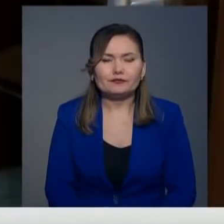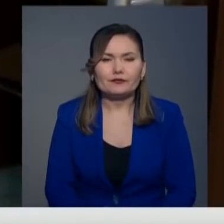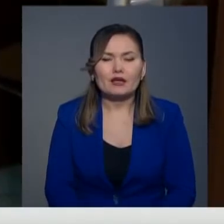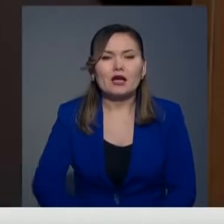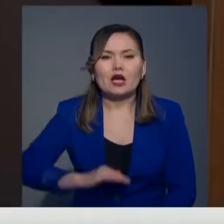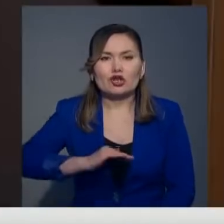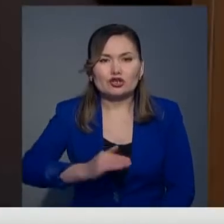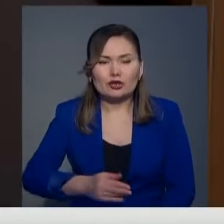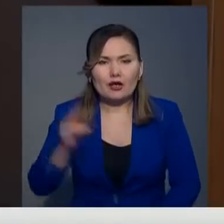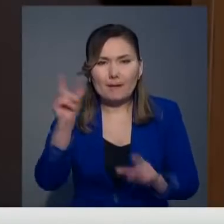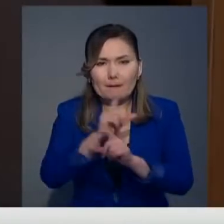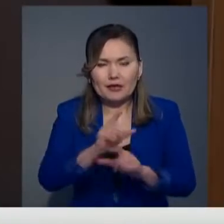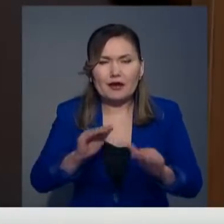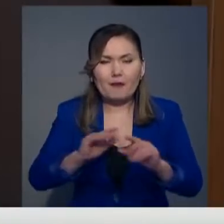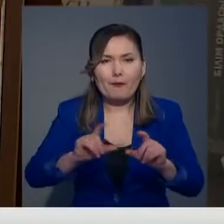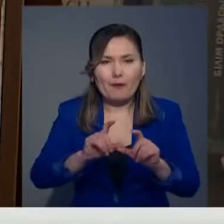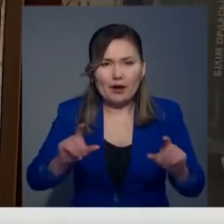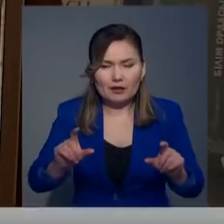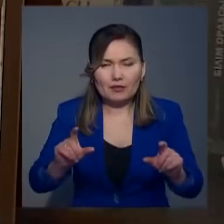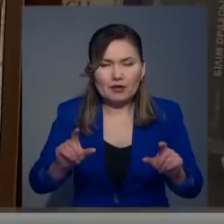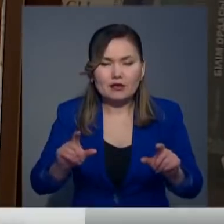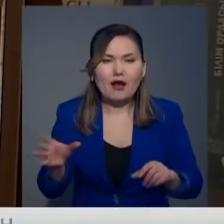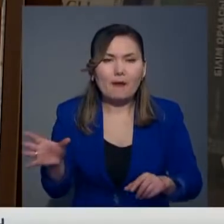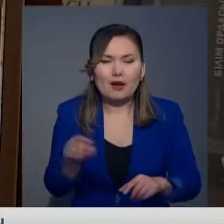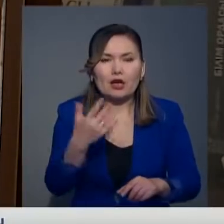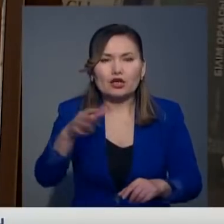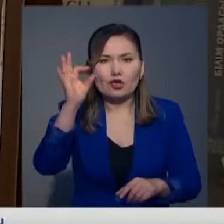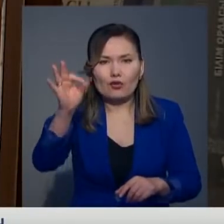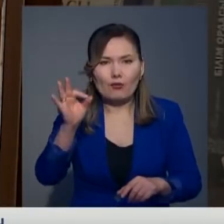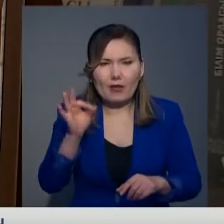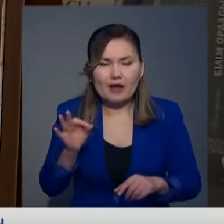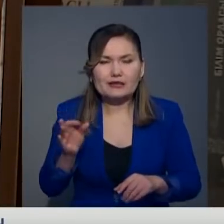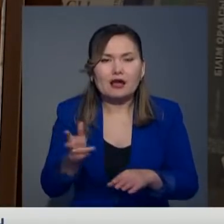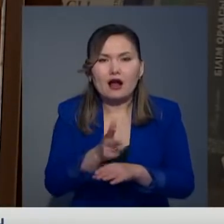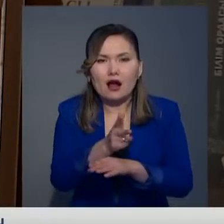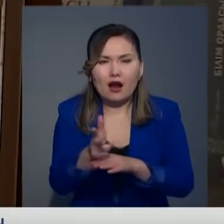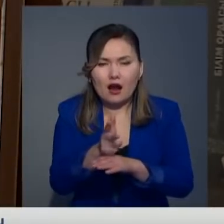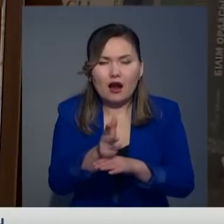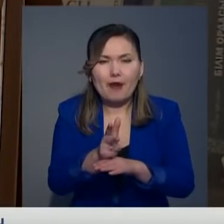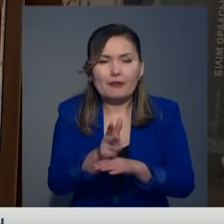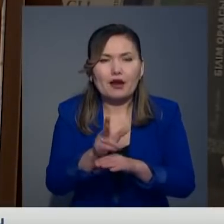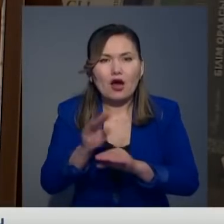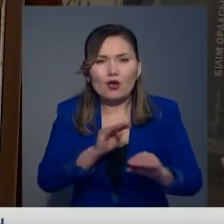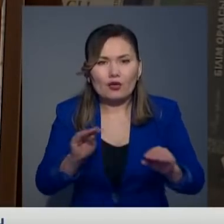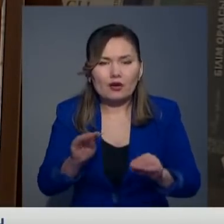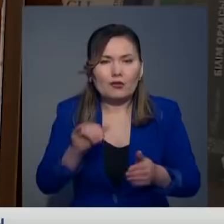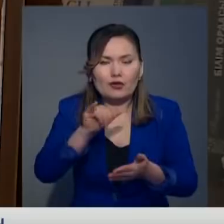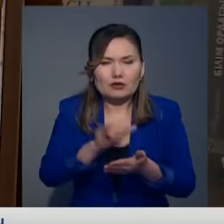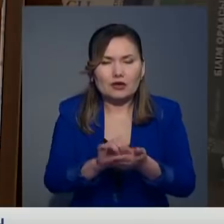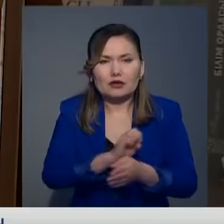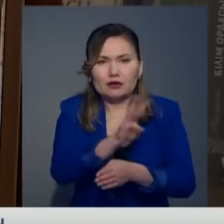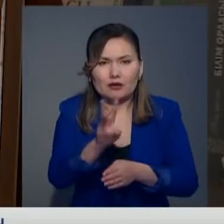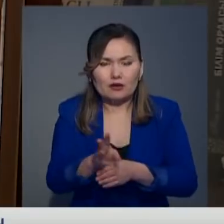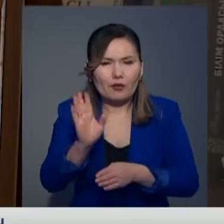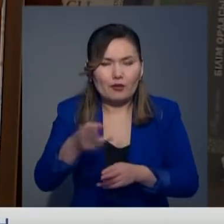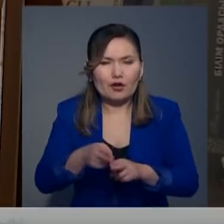Жекеменшік мектепке балабақша келетін болса, қазір енді 50%-ға жетіп отырмыз. Олармен де ол кісілерге айтылған